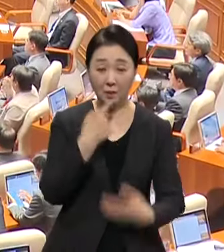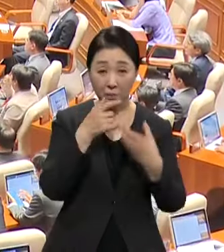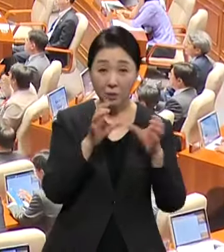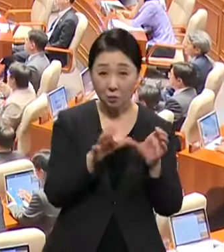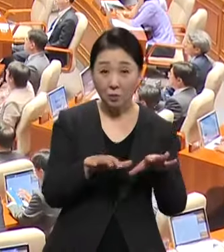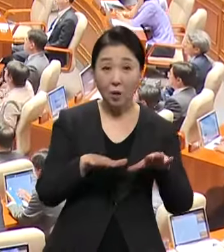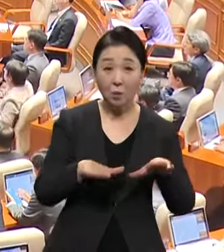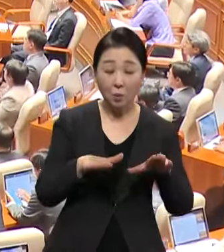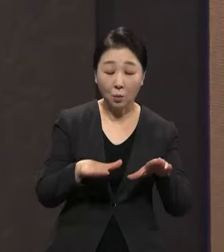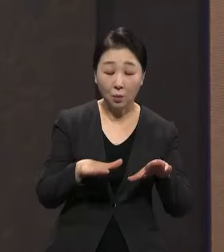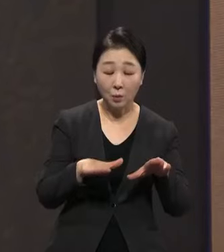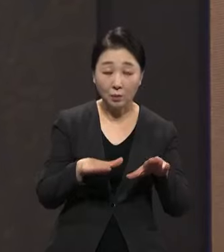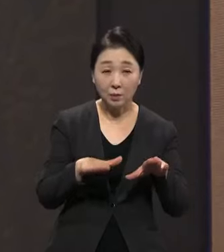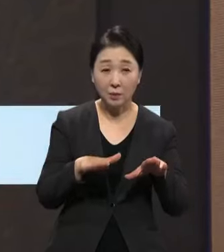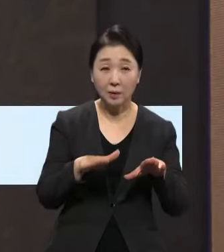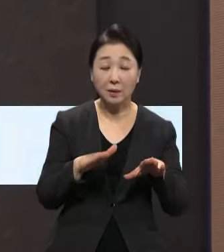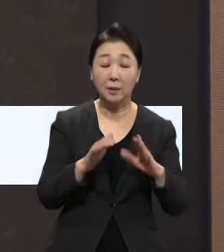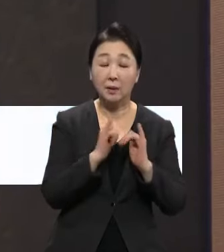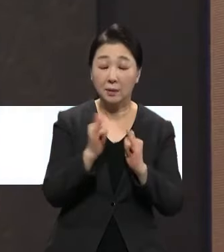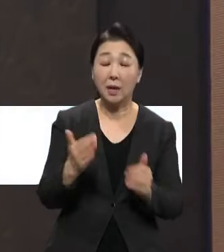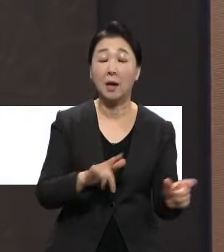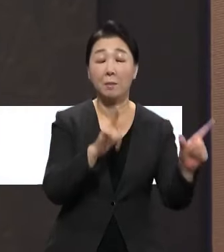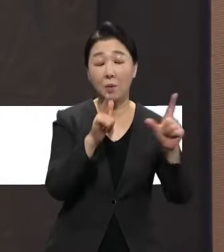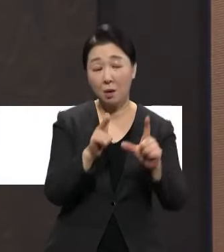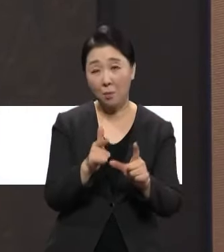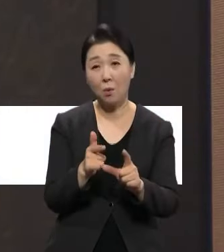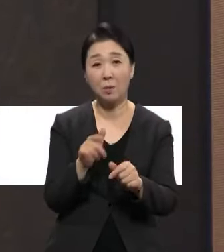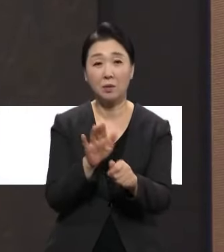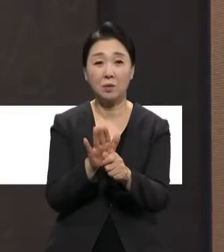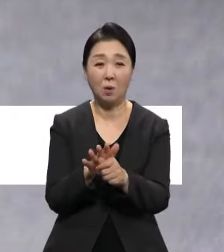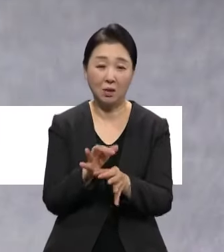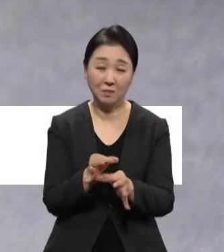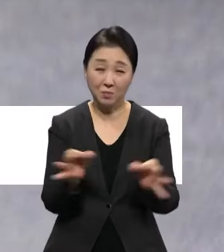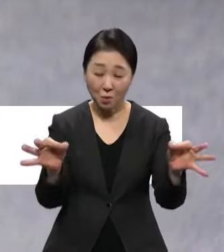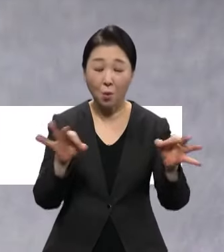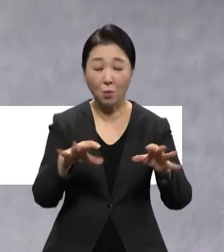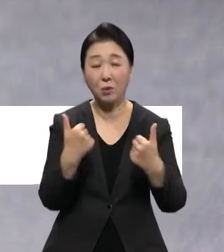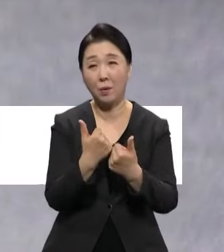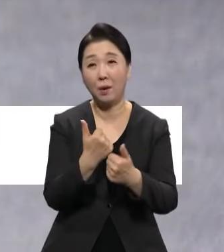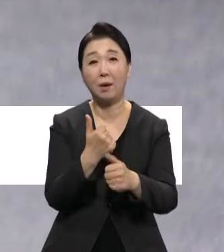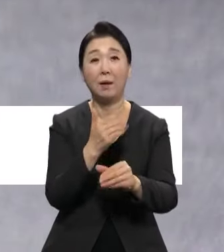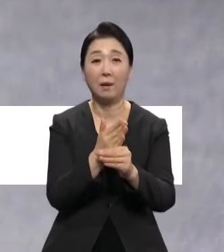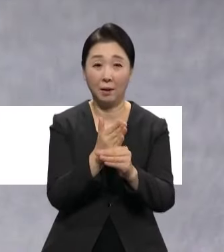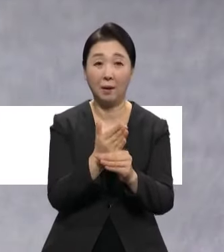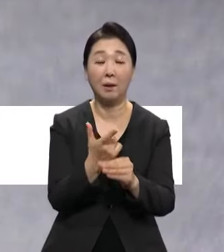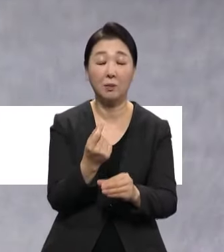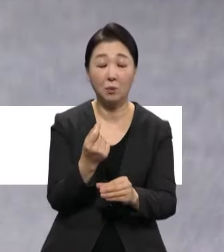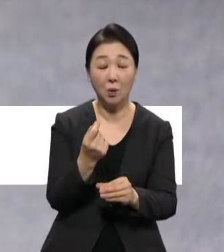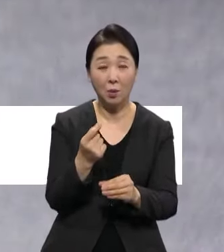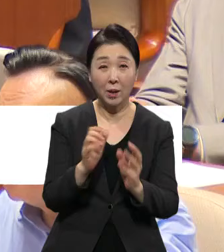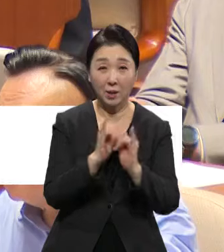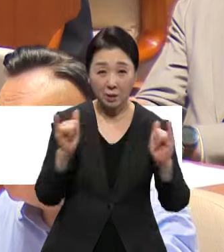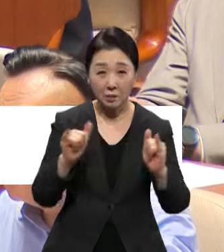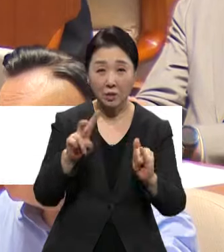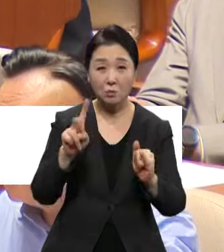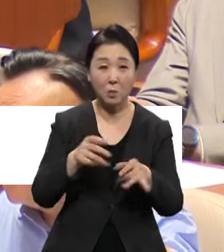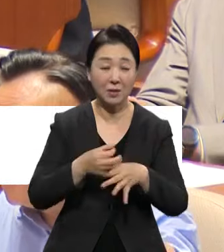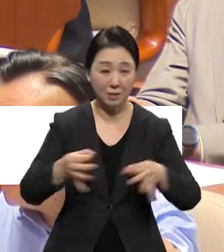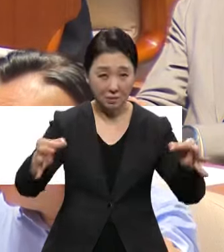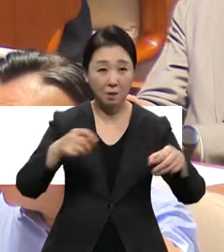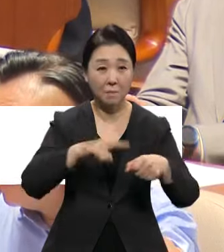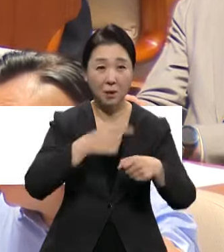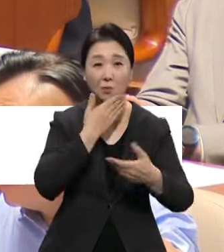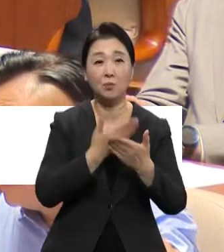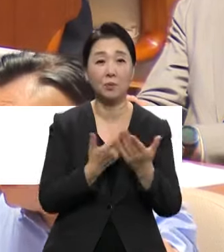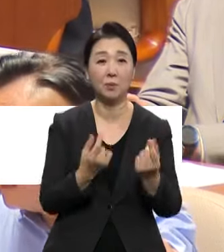오늘 민생회복지원금법도 본회의 표결에 붙입니다. 전 국민에게 25만 원씩 지급하는 내용이